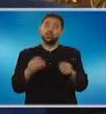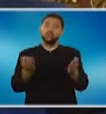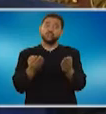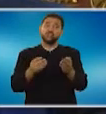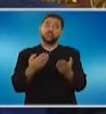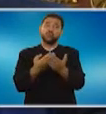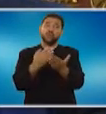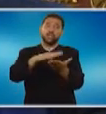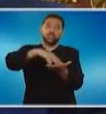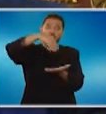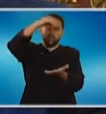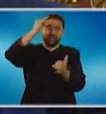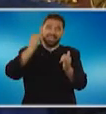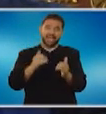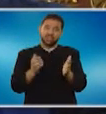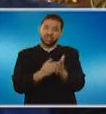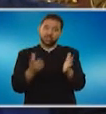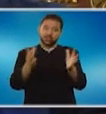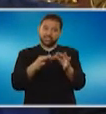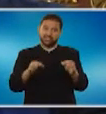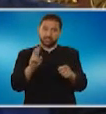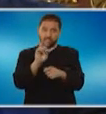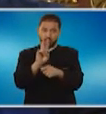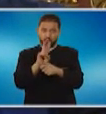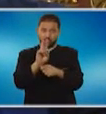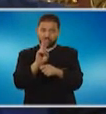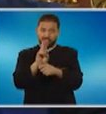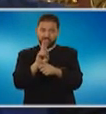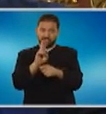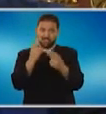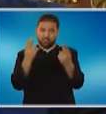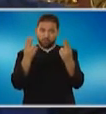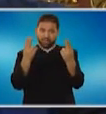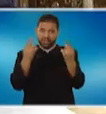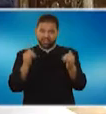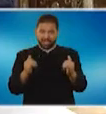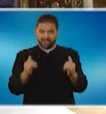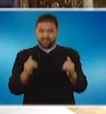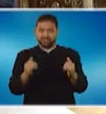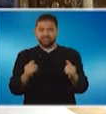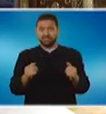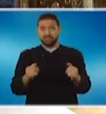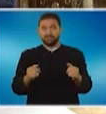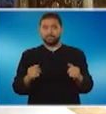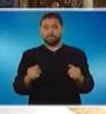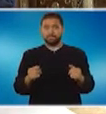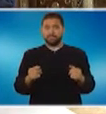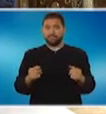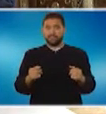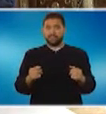poate că aici ar trebui să fim mai ales astăzi cu maximă atenție. Fără călăuzitor,